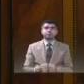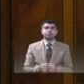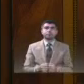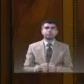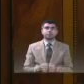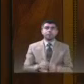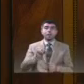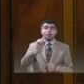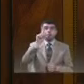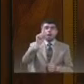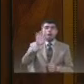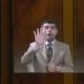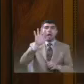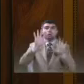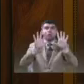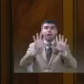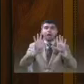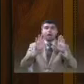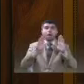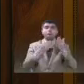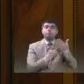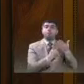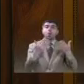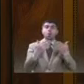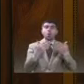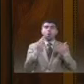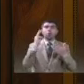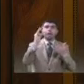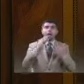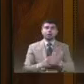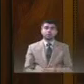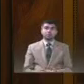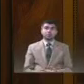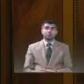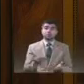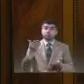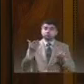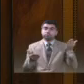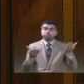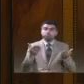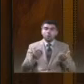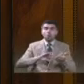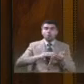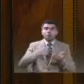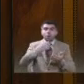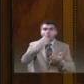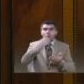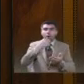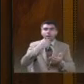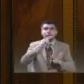غيتكلم 110 مليون قنطار من القمح. هذا جواب من فضل